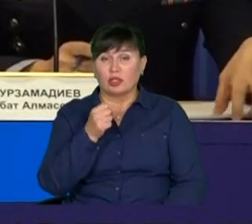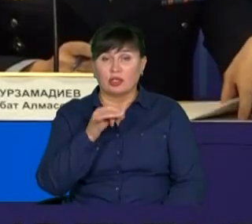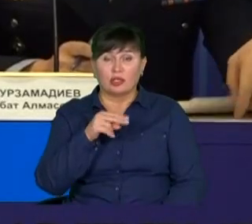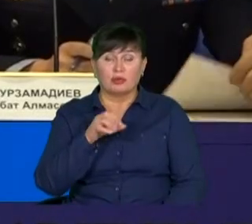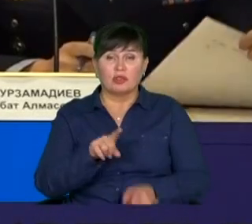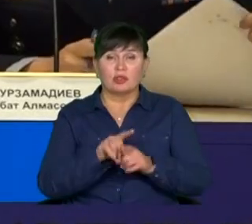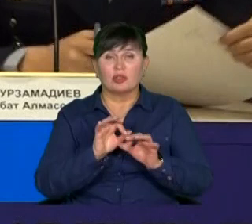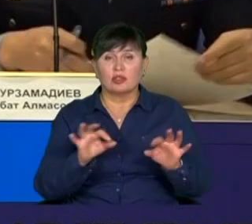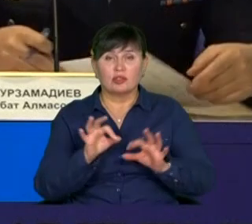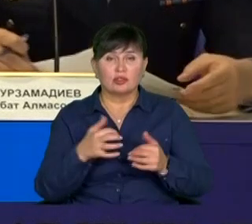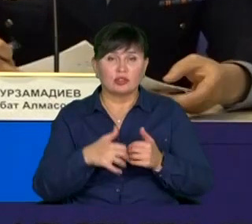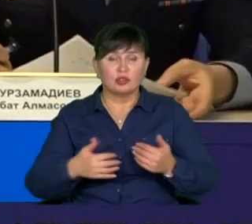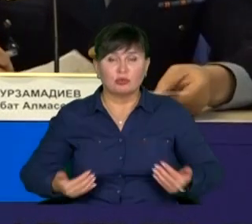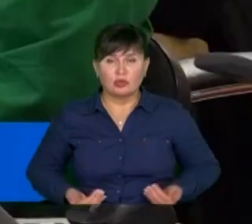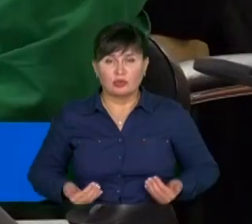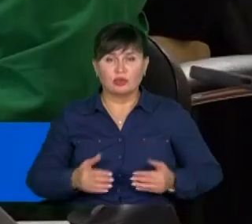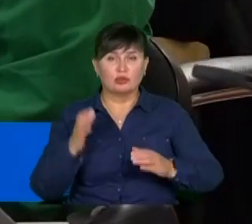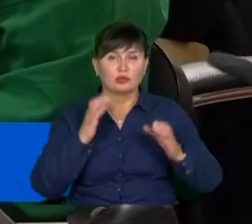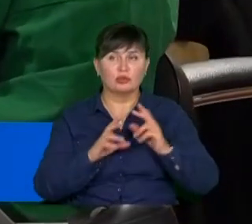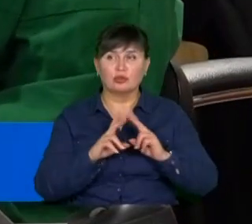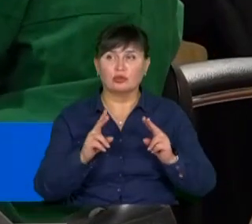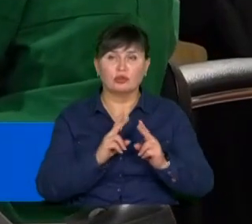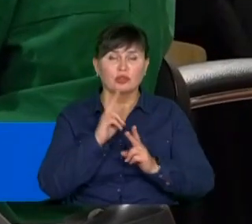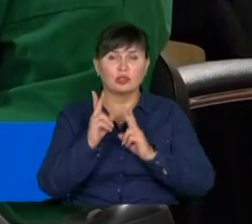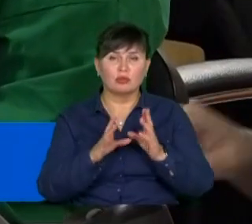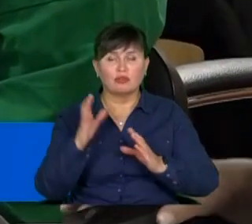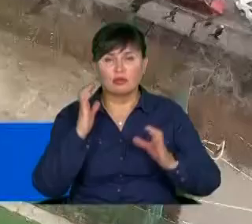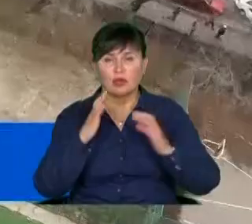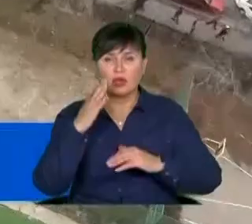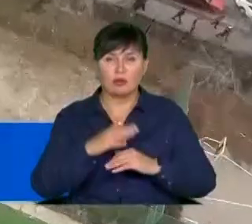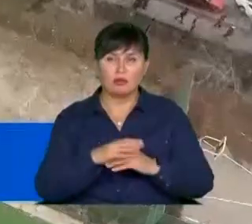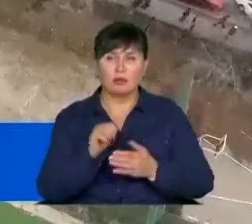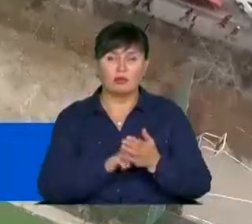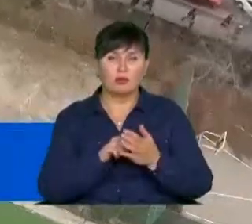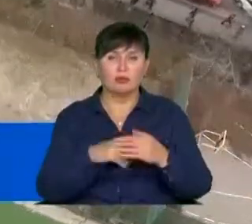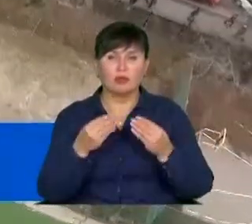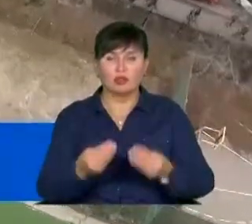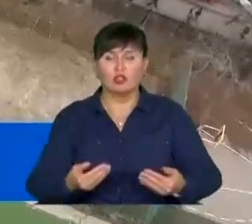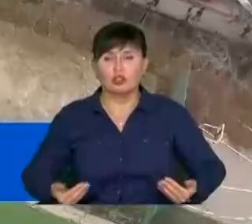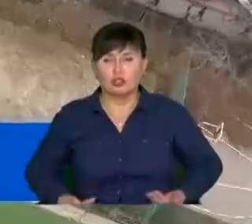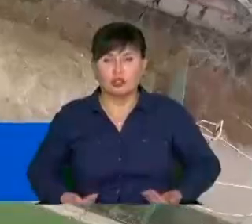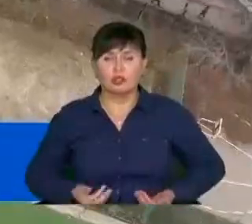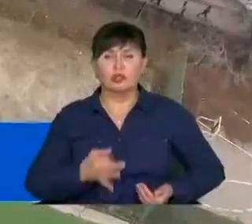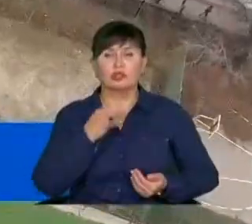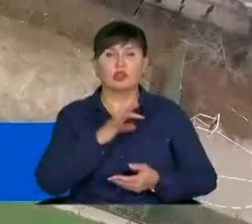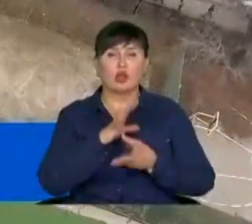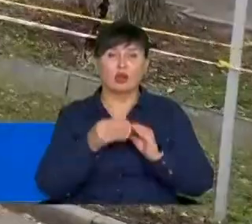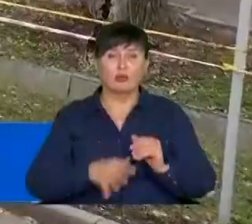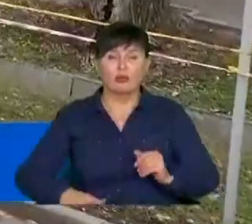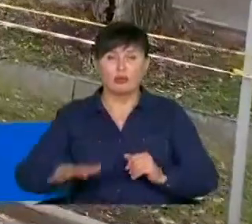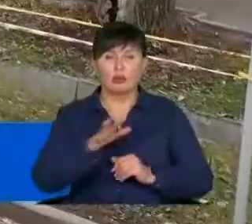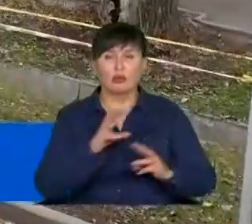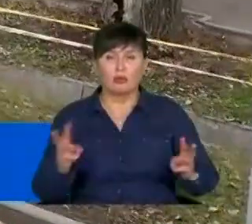среди проживающих там студентов никто не обращался в вузы или акимат по поводу предоставления жилья. Отмечу, общая площадь